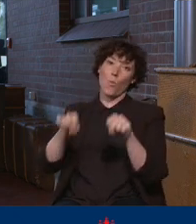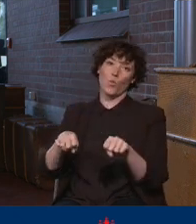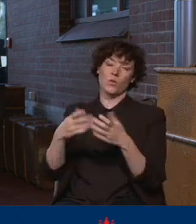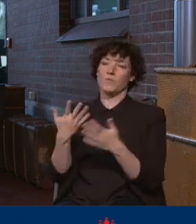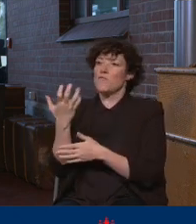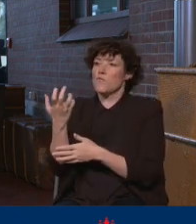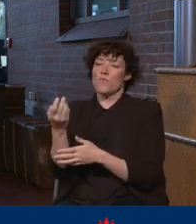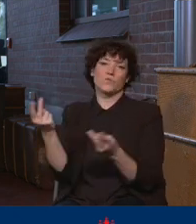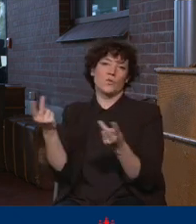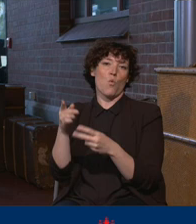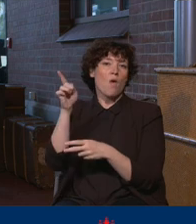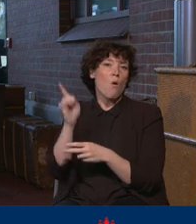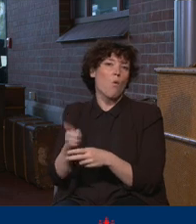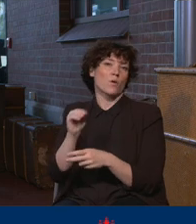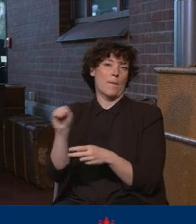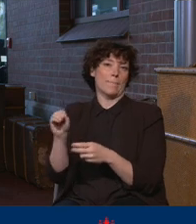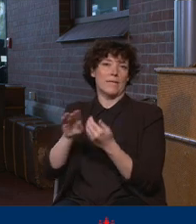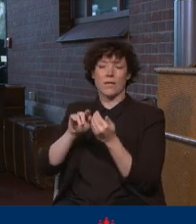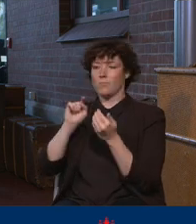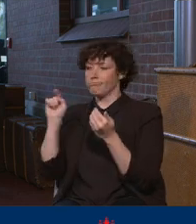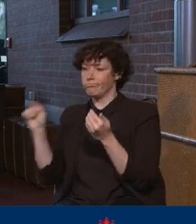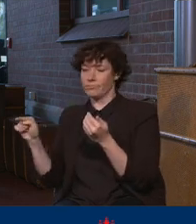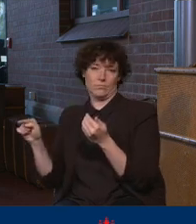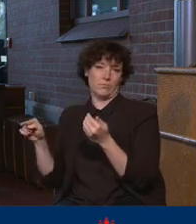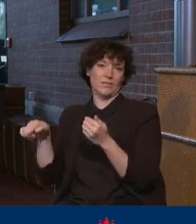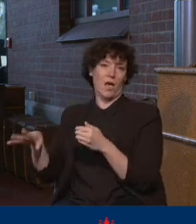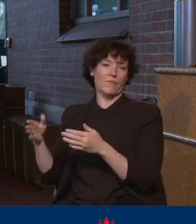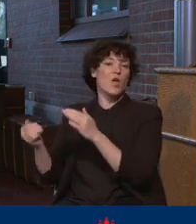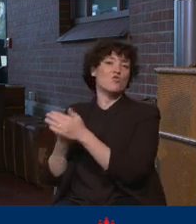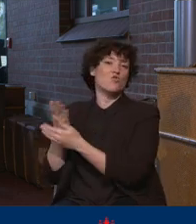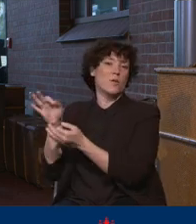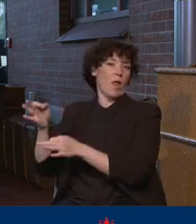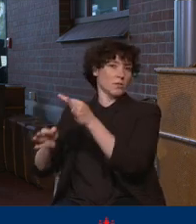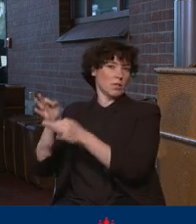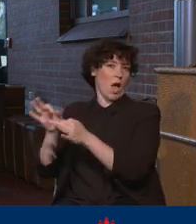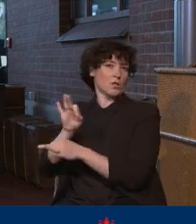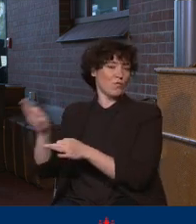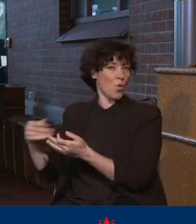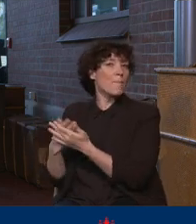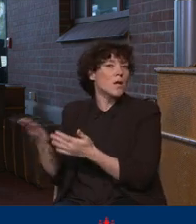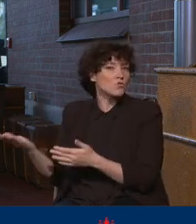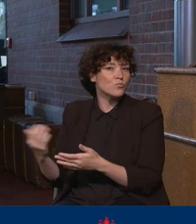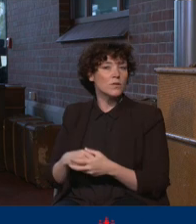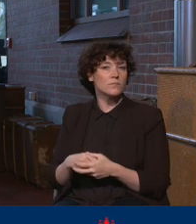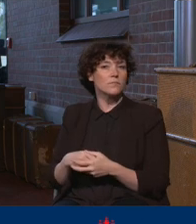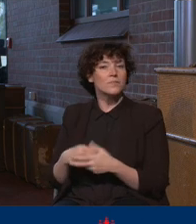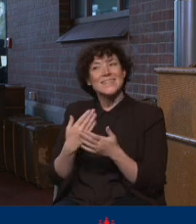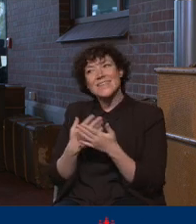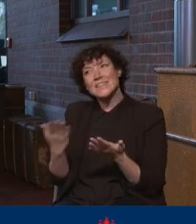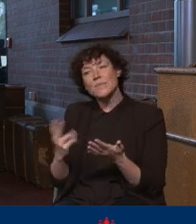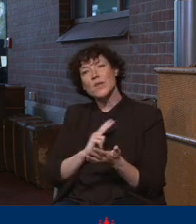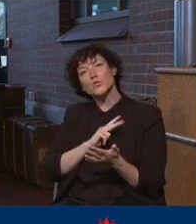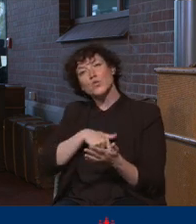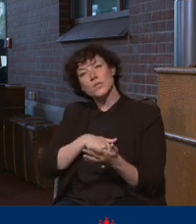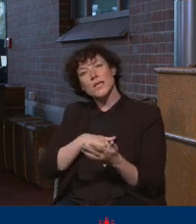das per theater einen neuen platz finden deswegen ist die frage der sozialen infrastruktur oder